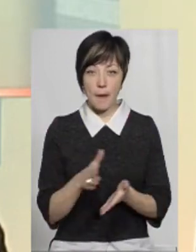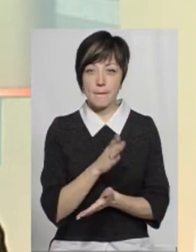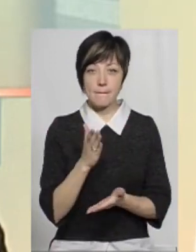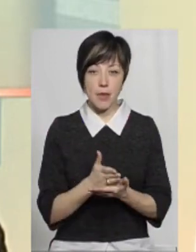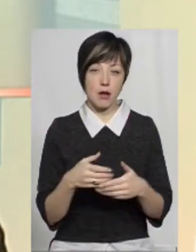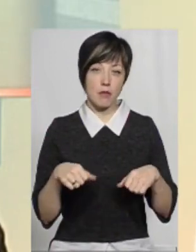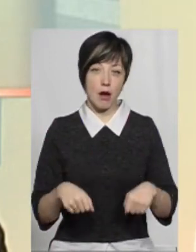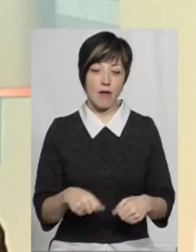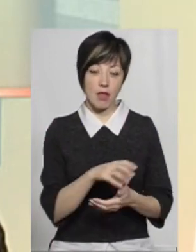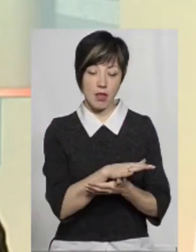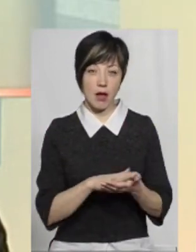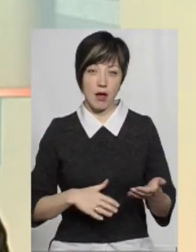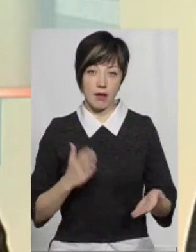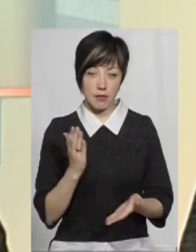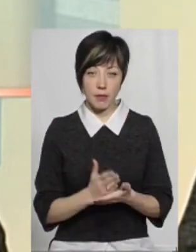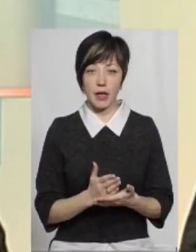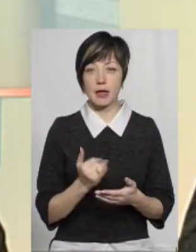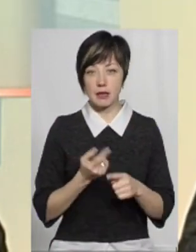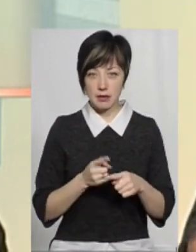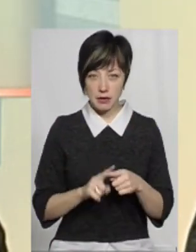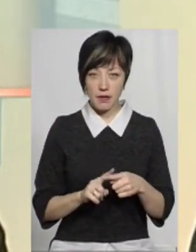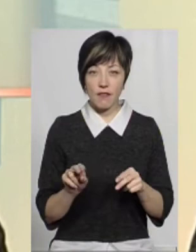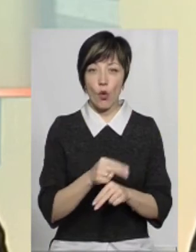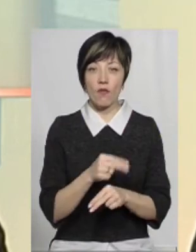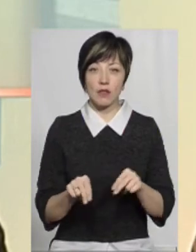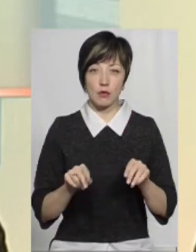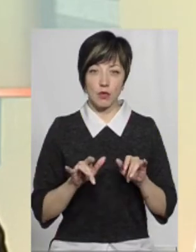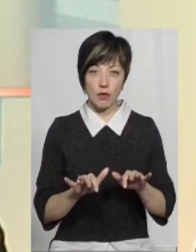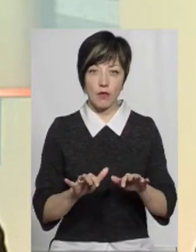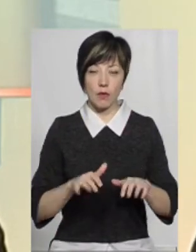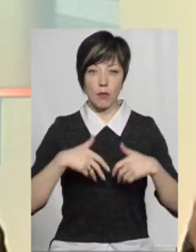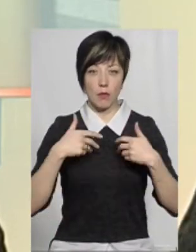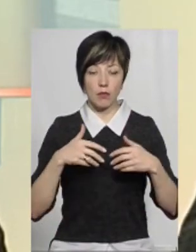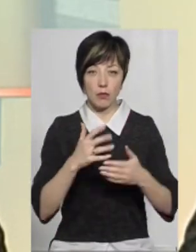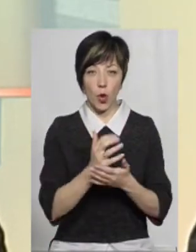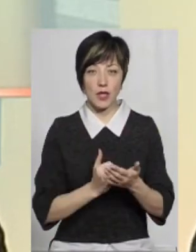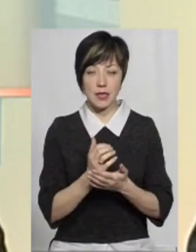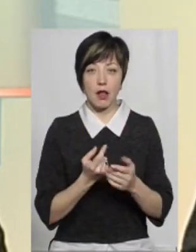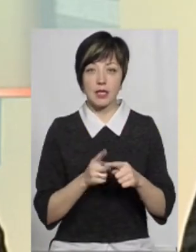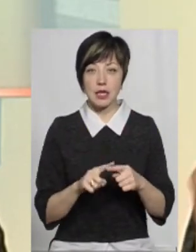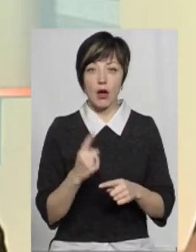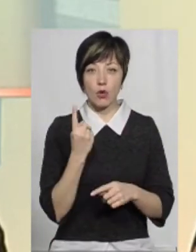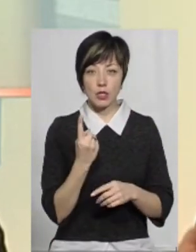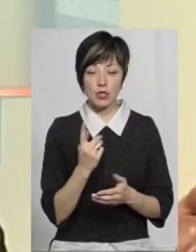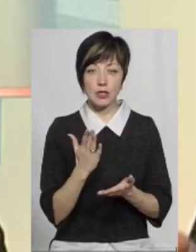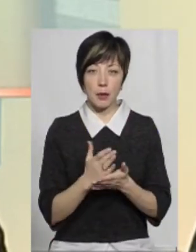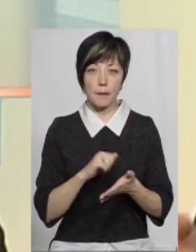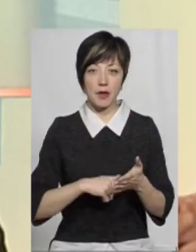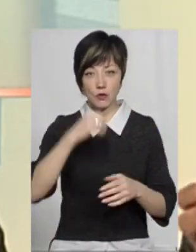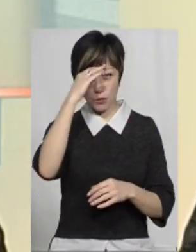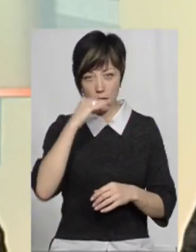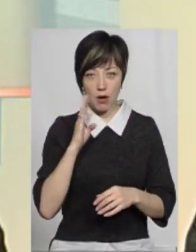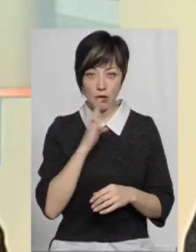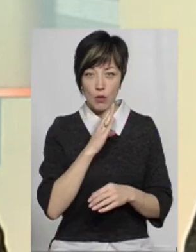має право на існування, і він несе безпосередньо виховний процес, виховний. І це один ще є привід, щоб